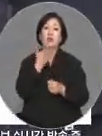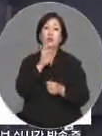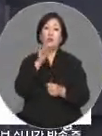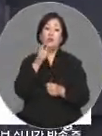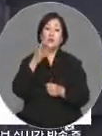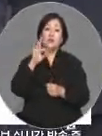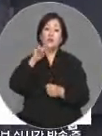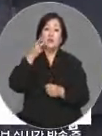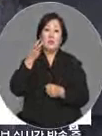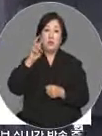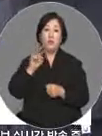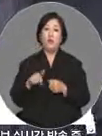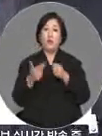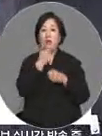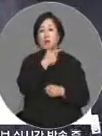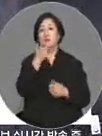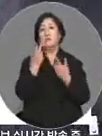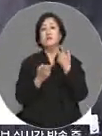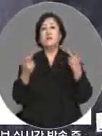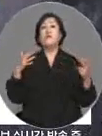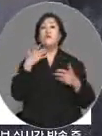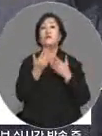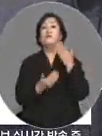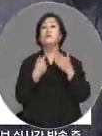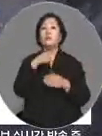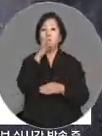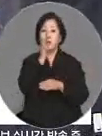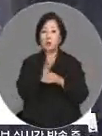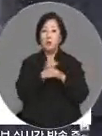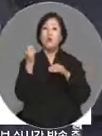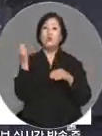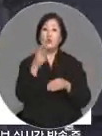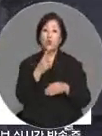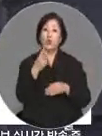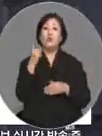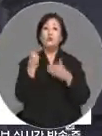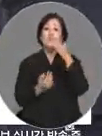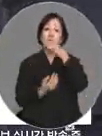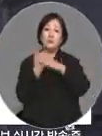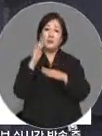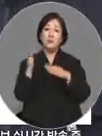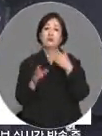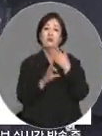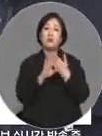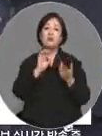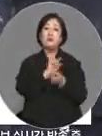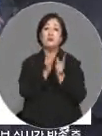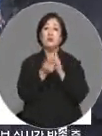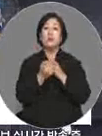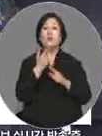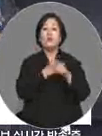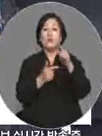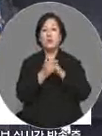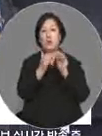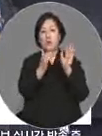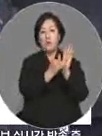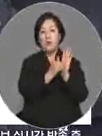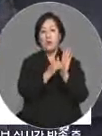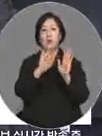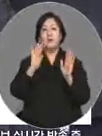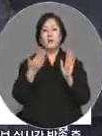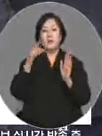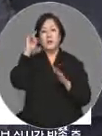대 보게 큰 산불이 낫지 않습니까 이런 일이 발생하면 뭐 나서서 거야 되겠단 생각을 항상